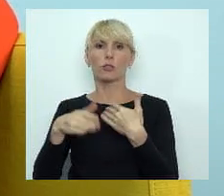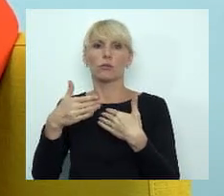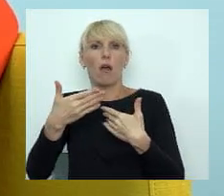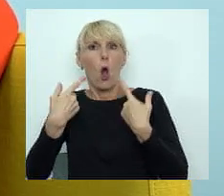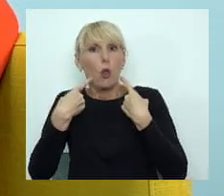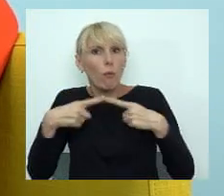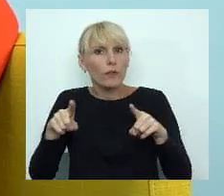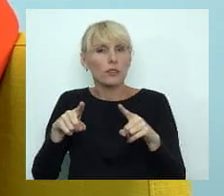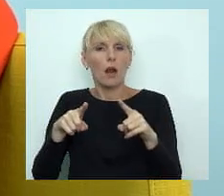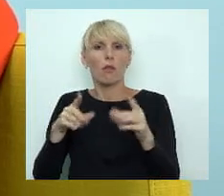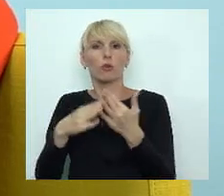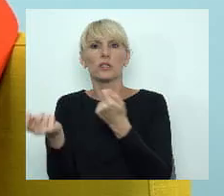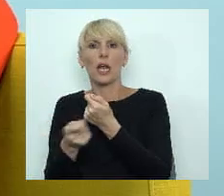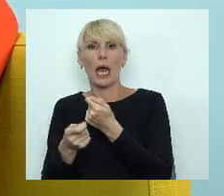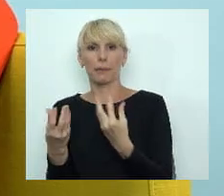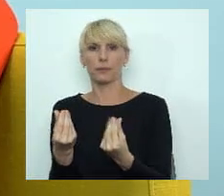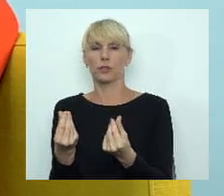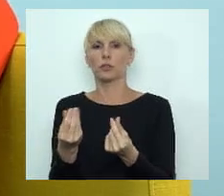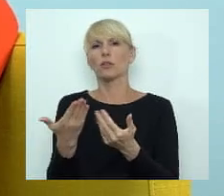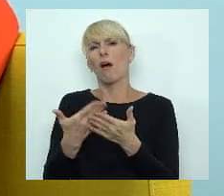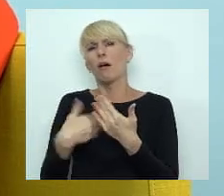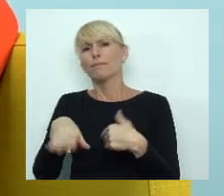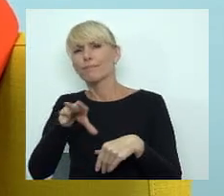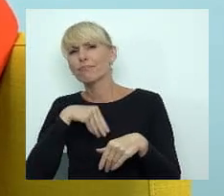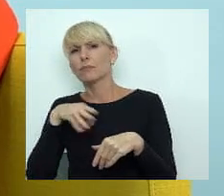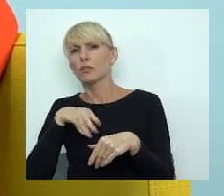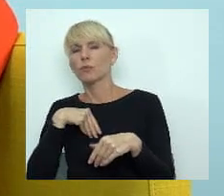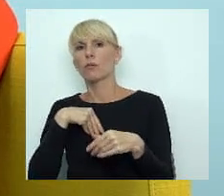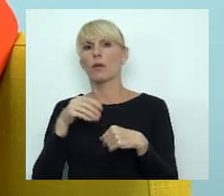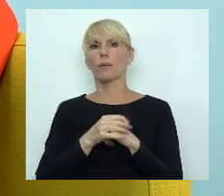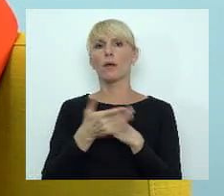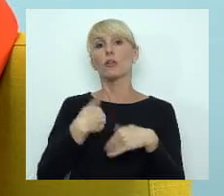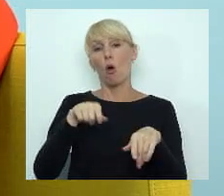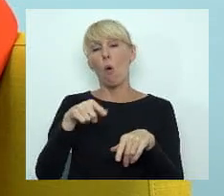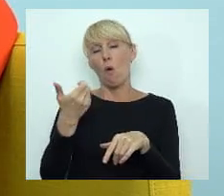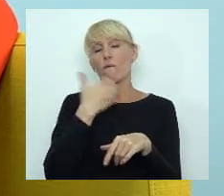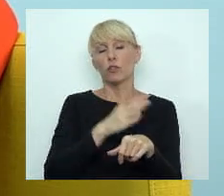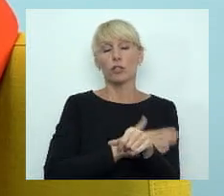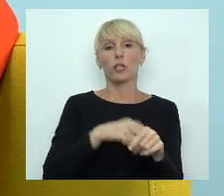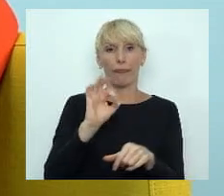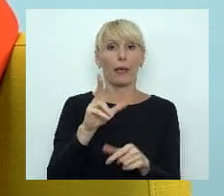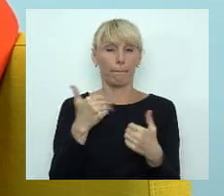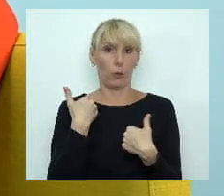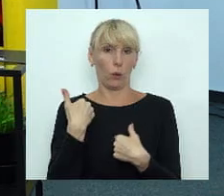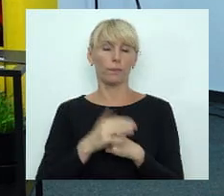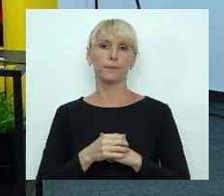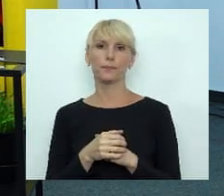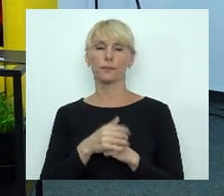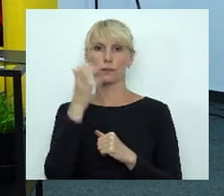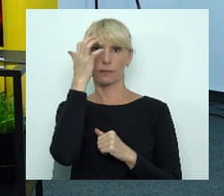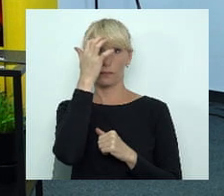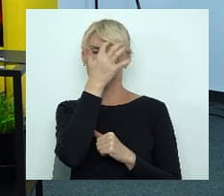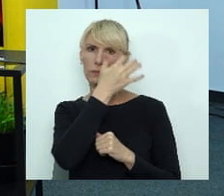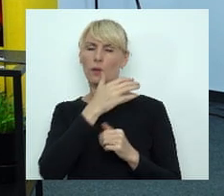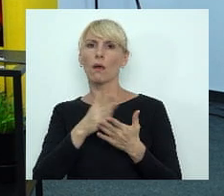odpowiedzialnością finansową, niektóre sprawy traktujemy po macoszemu i właśnie do tych spraw należała ochrona danych osobowych. Mówiła Pani o sektorze